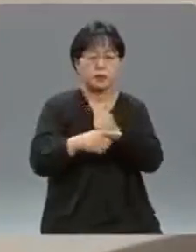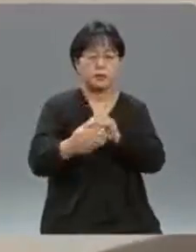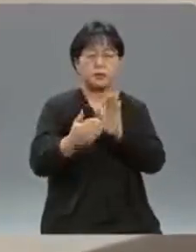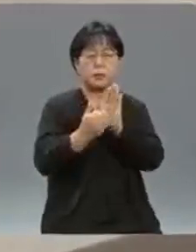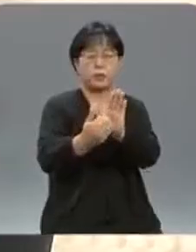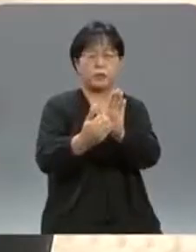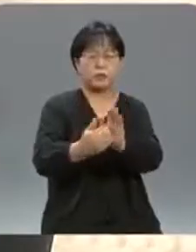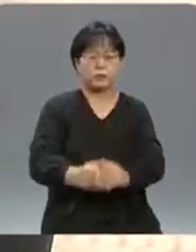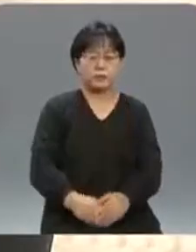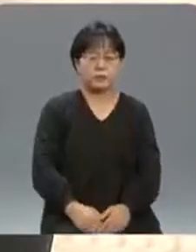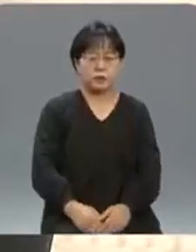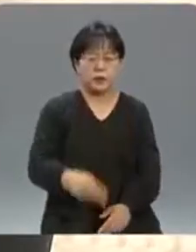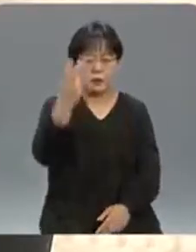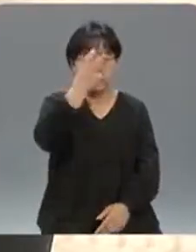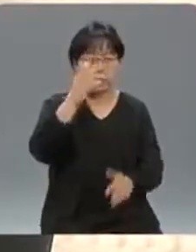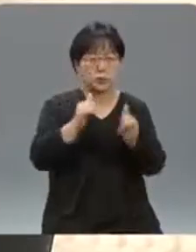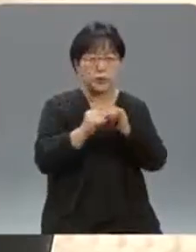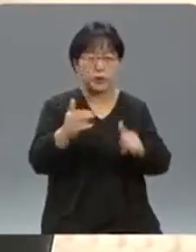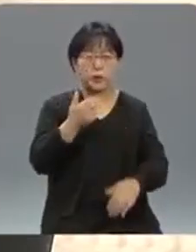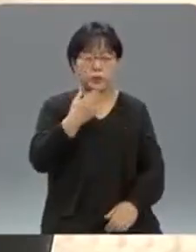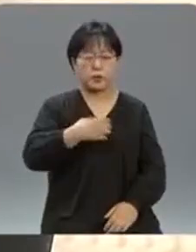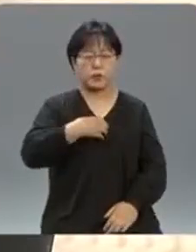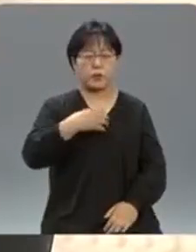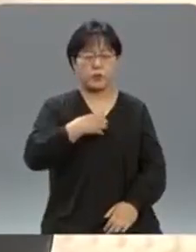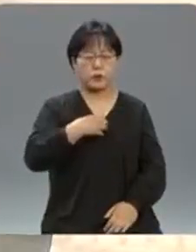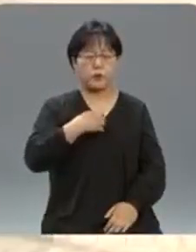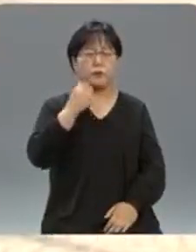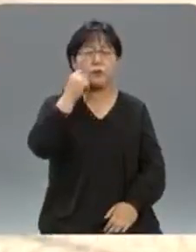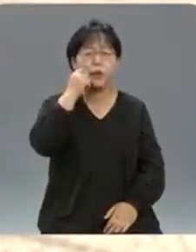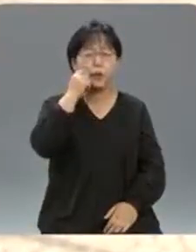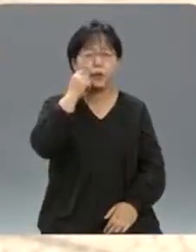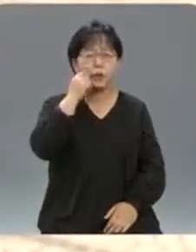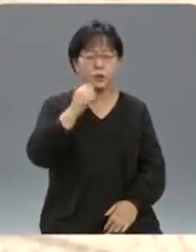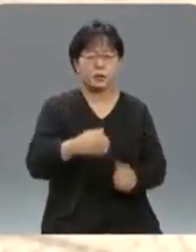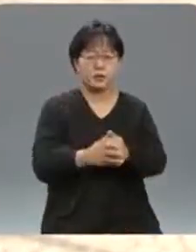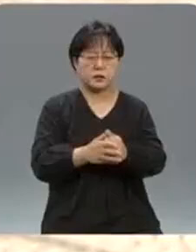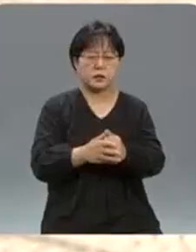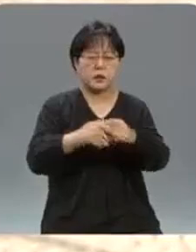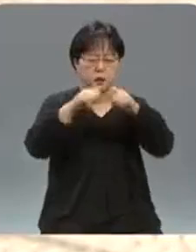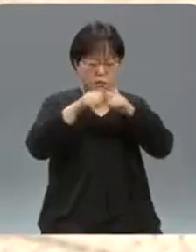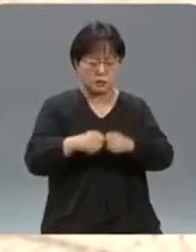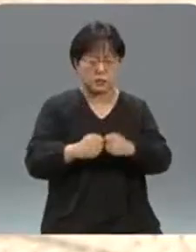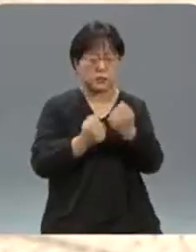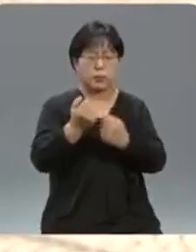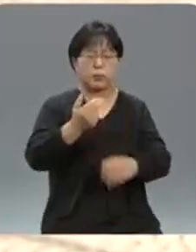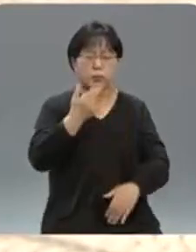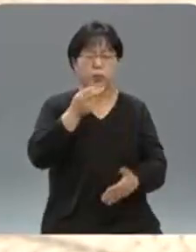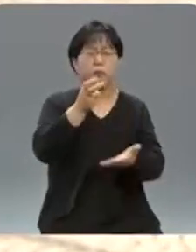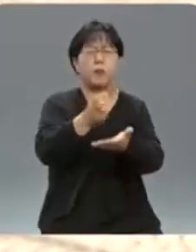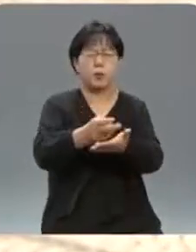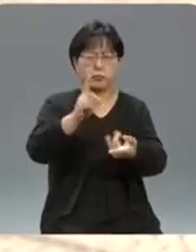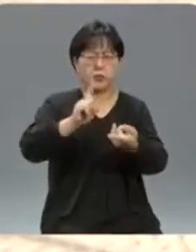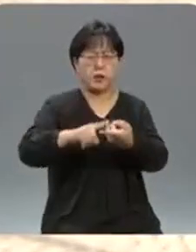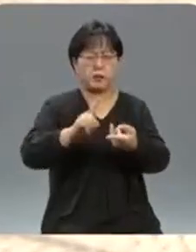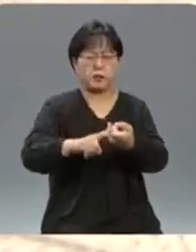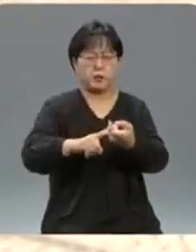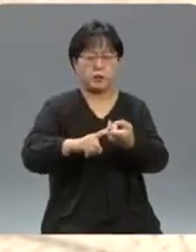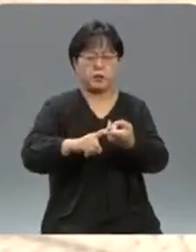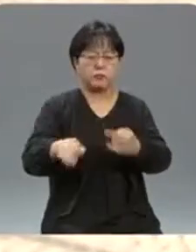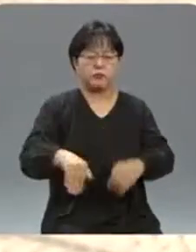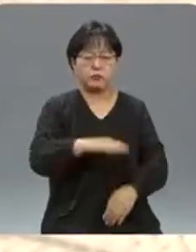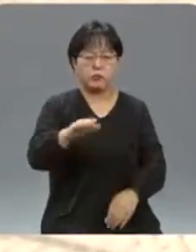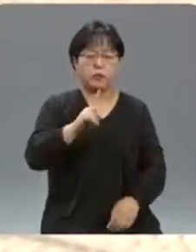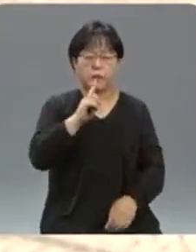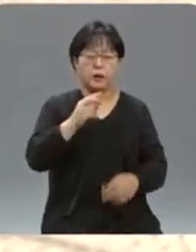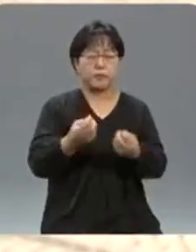거부당했습니다 보호자가 없다고 위험하다고 못 들어가겠어요 자초 설명 듣고 무조건 규정이 그렇다니까 저희들이